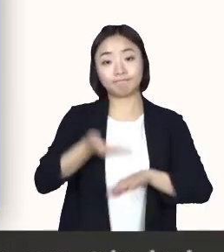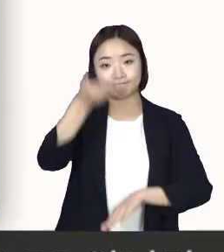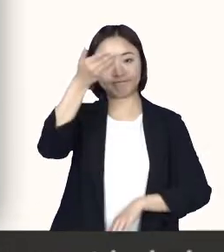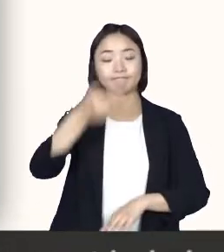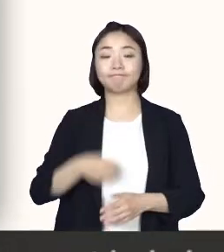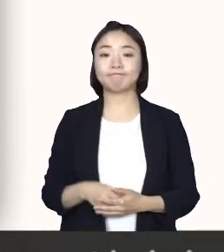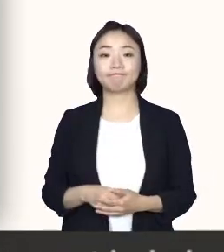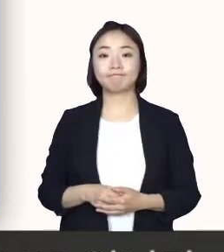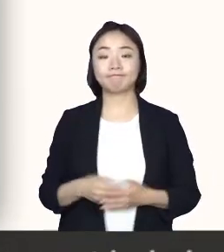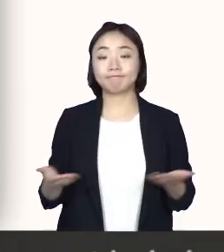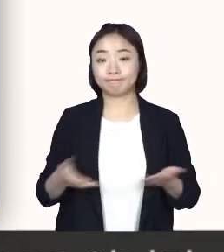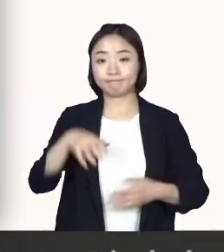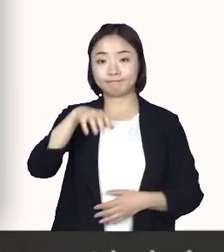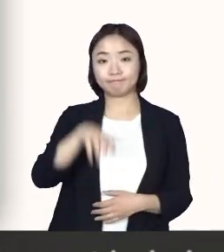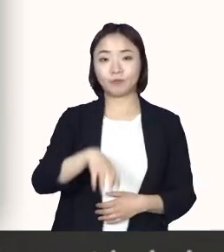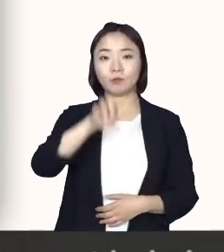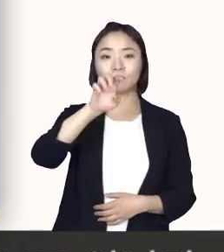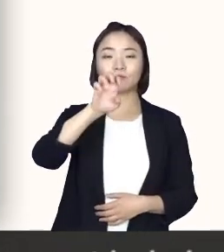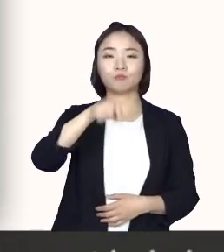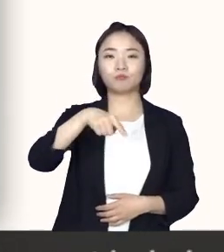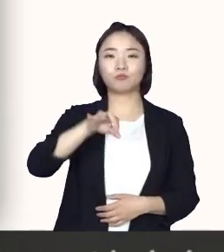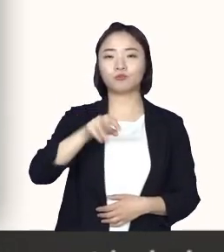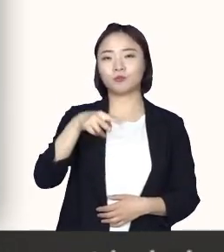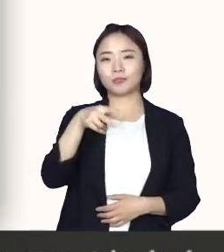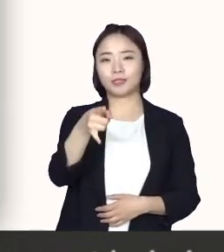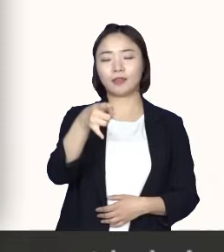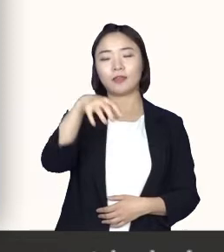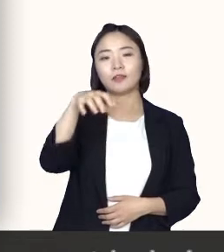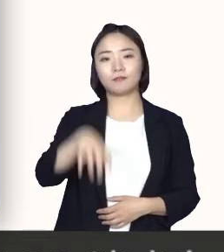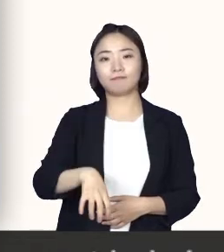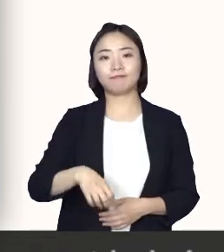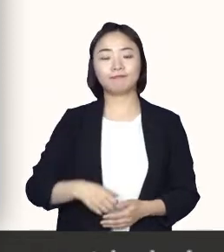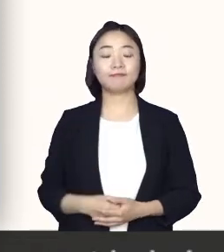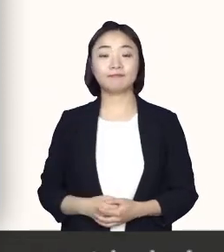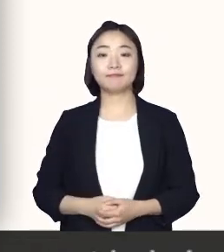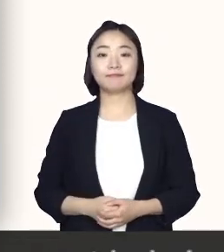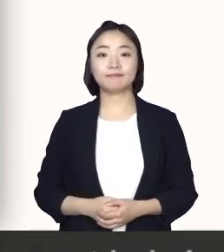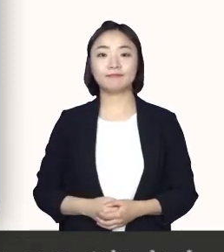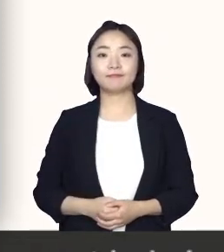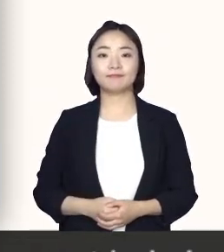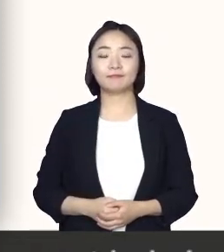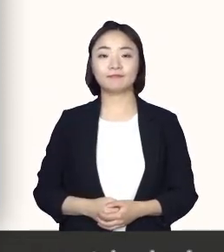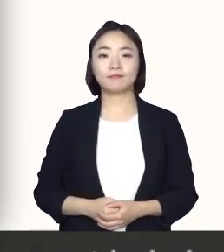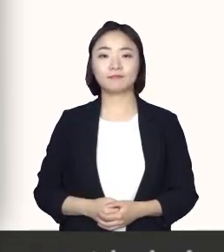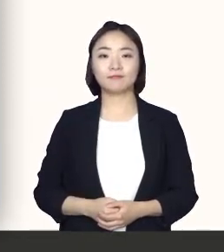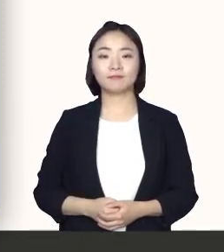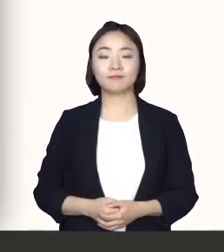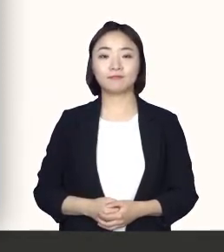이상이며 근무지는 천안시 동남구 풍세면 풍세산단 3로 56입니다.